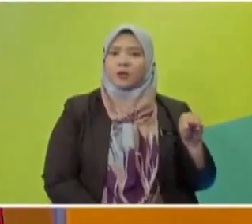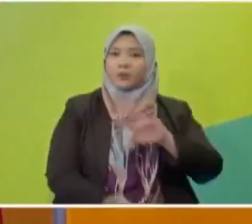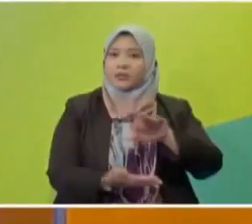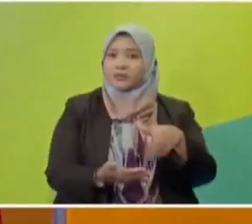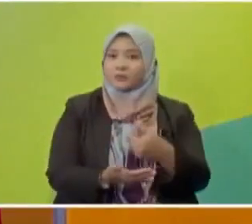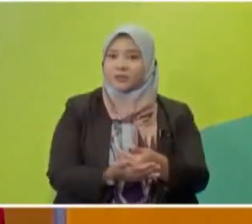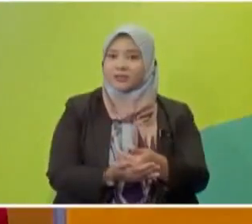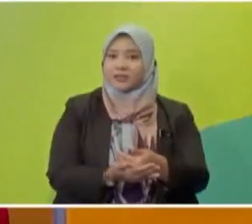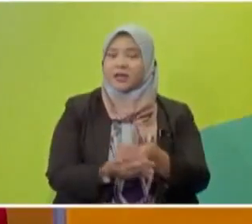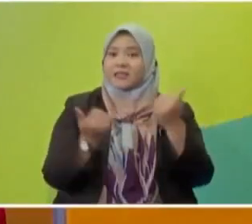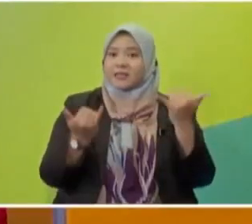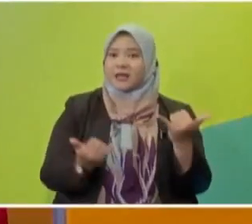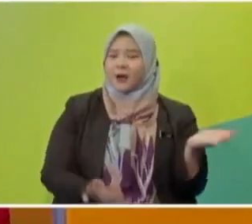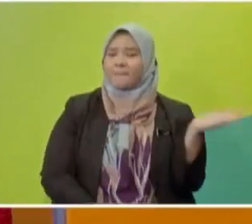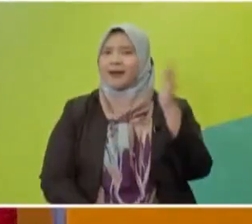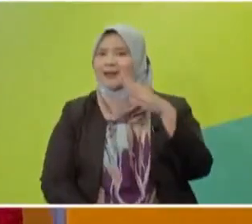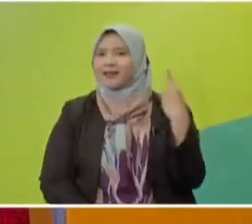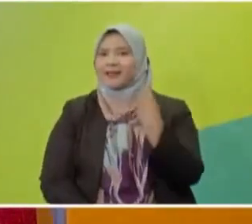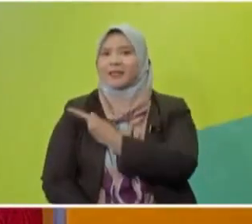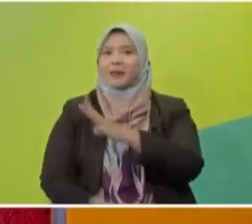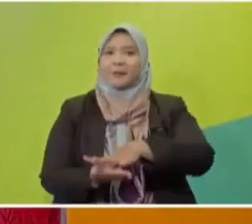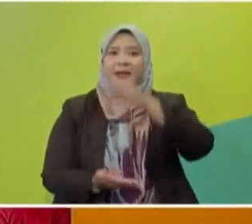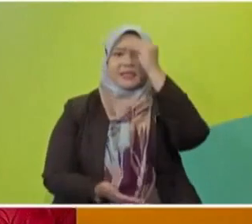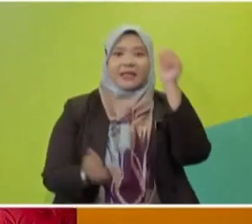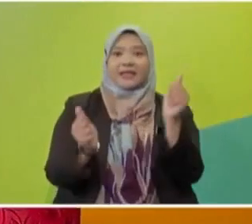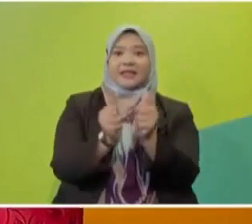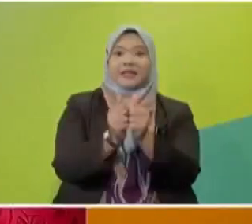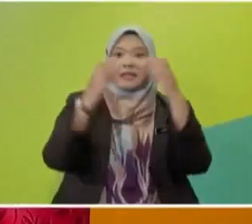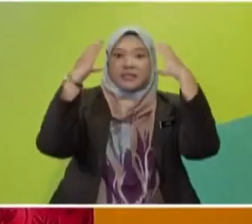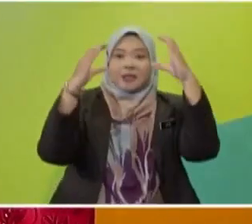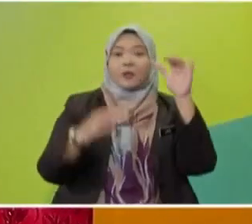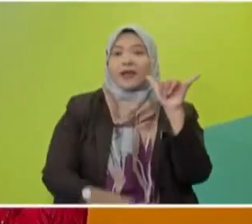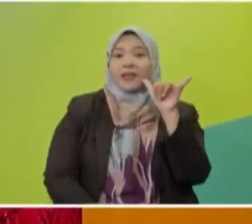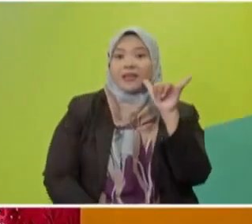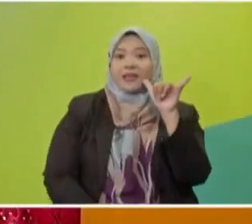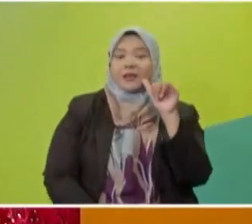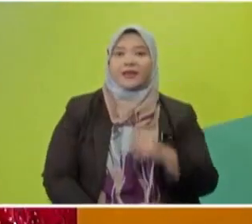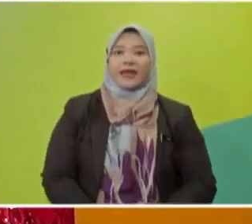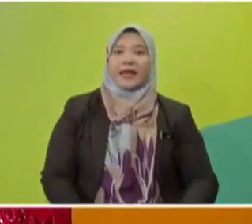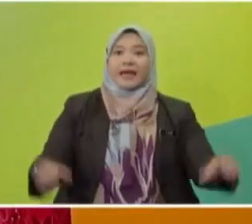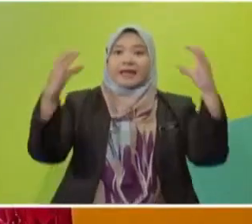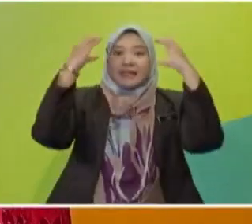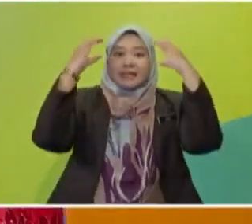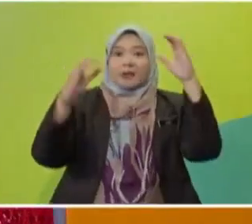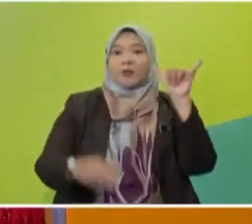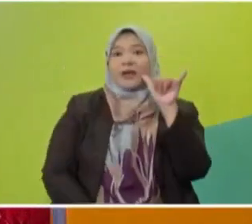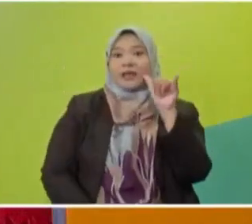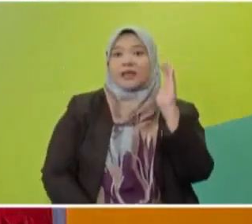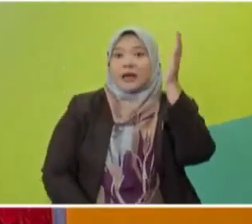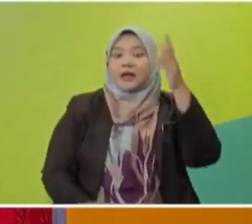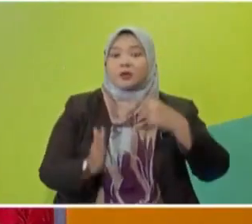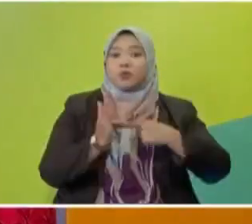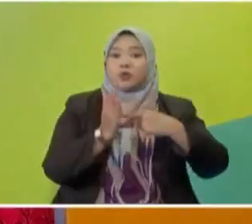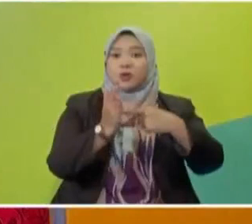Seterusnya, mari belajar dengan Cikgu Yati. Cikgu akan paparkan cerita tolong